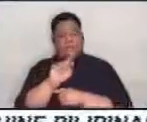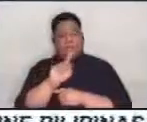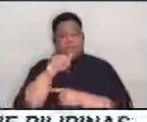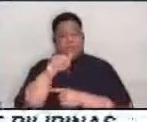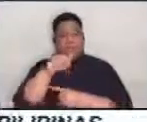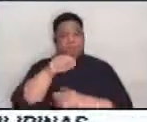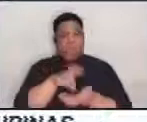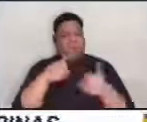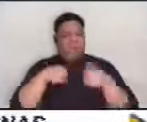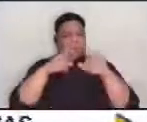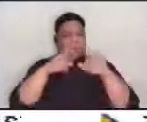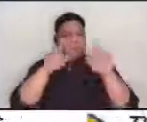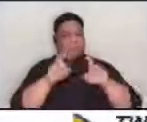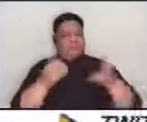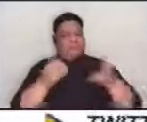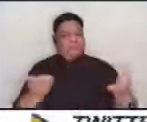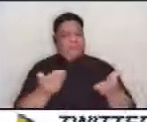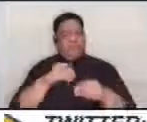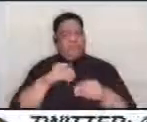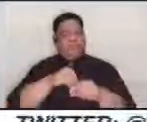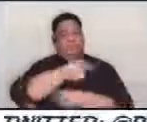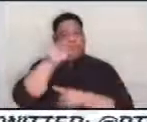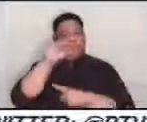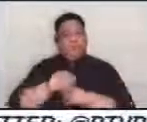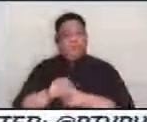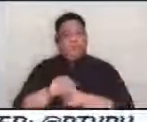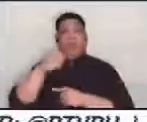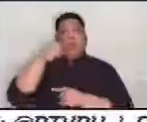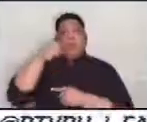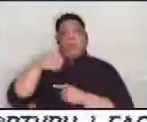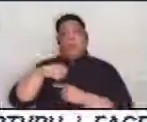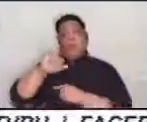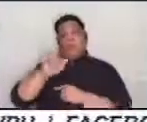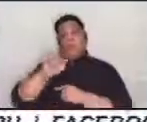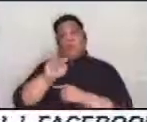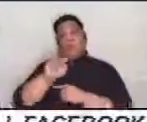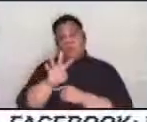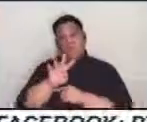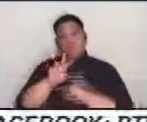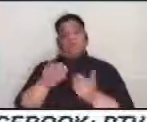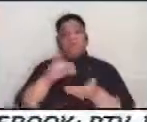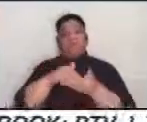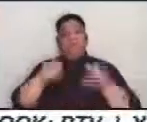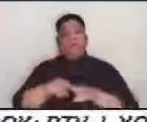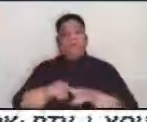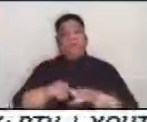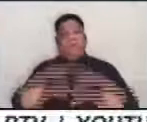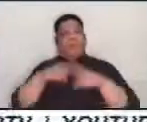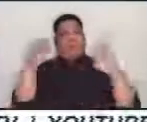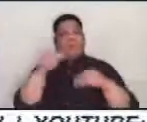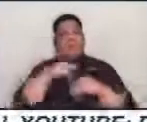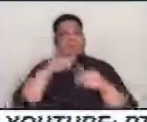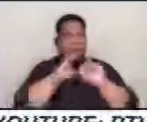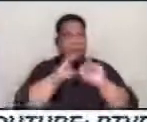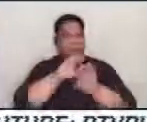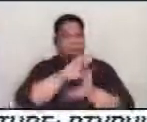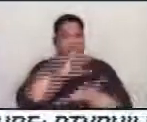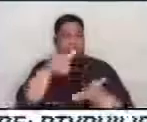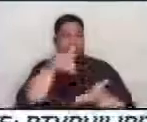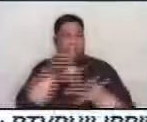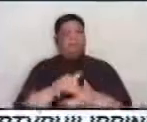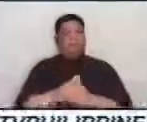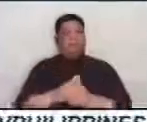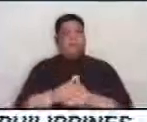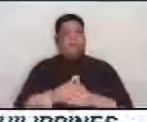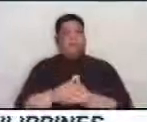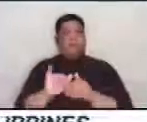ay patuloy din ang swab testing ng lungsod para sa mga nagbabalik sa National Capital Region na residente.